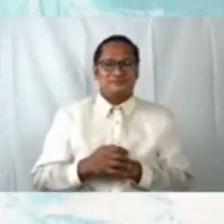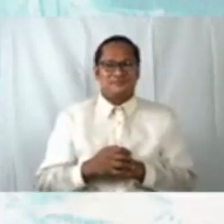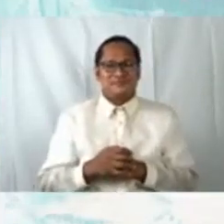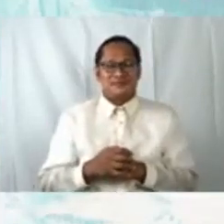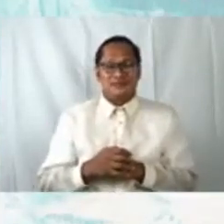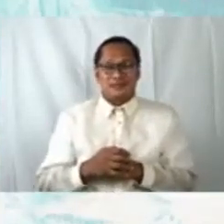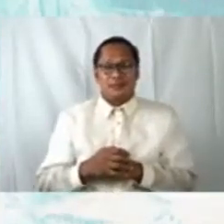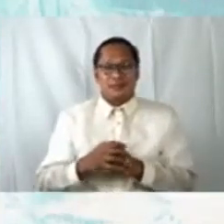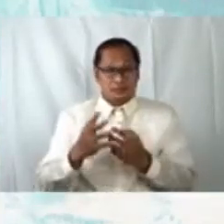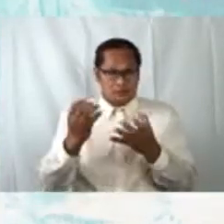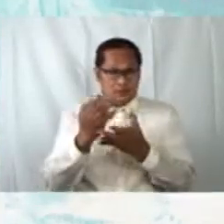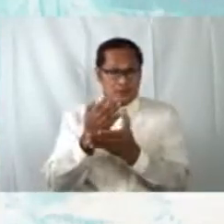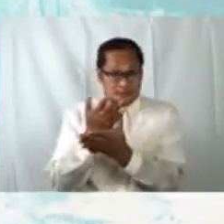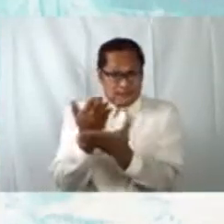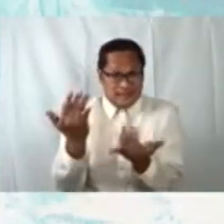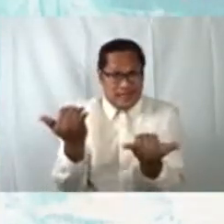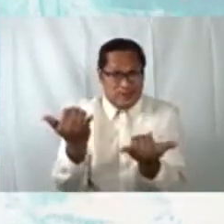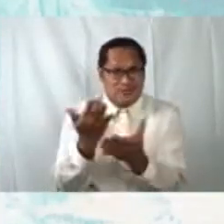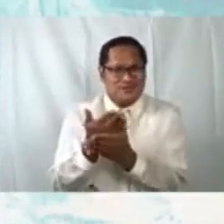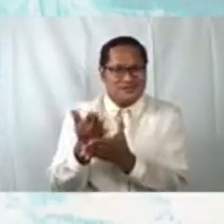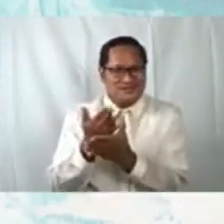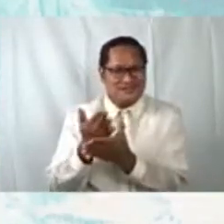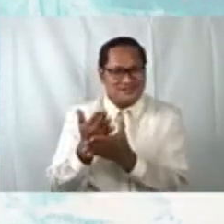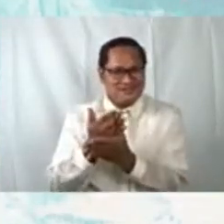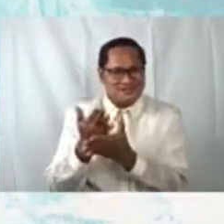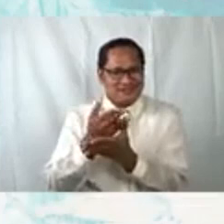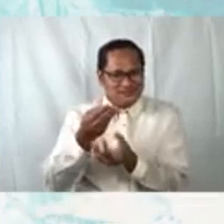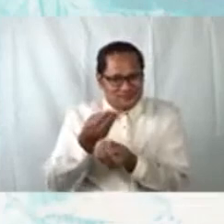I-share ko na po yung aking